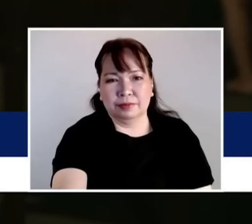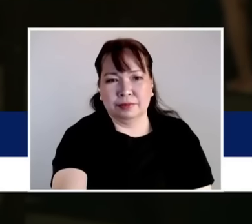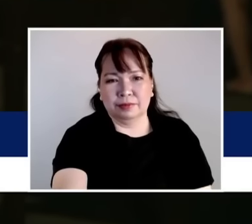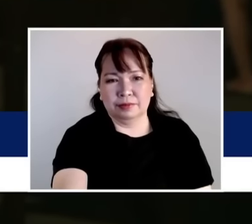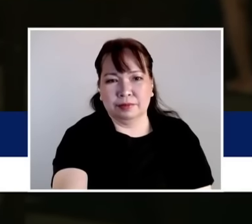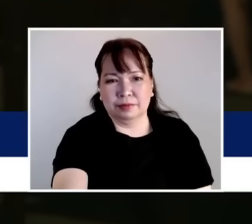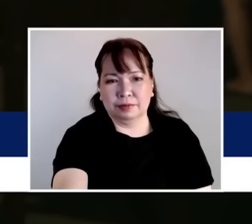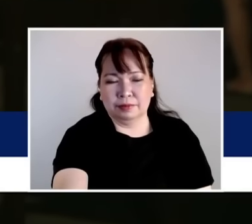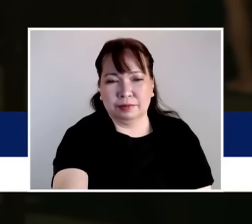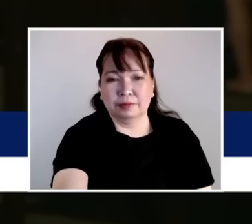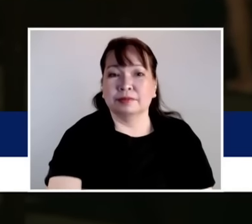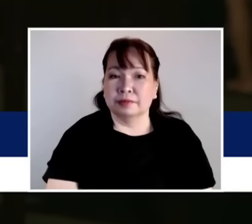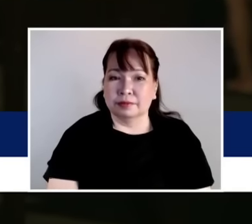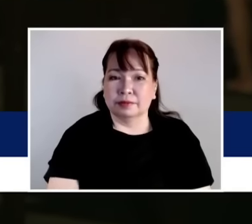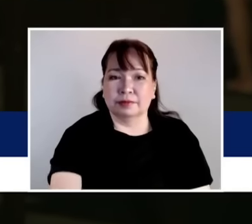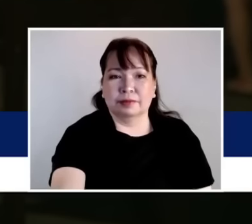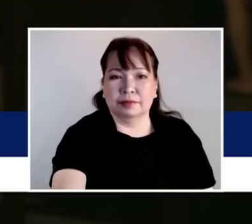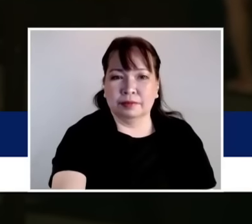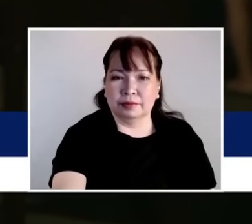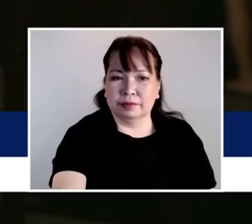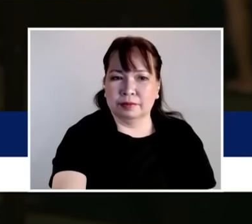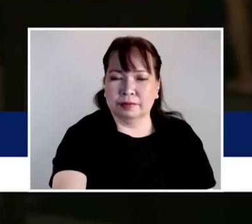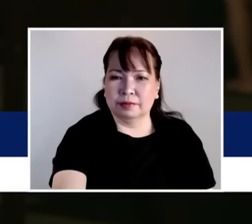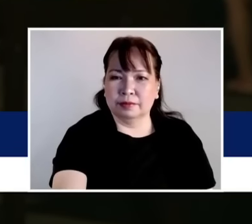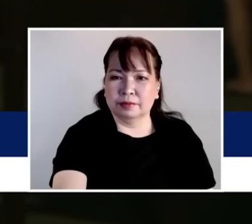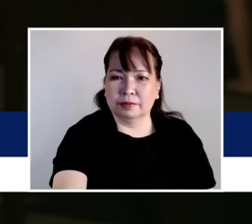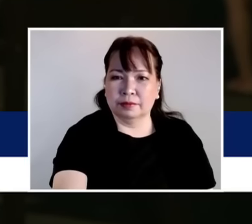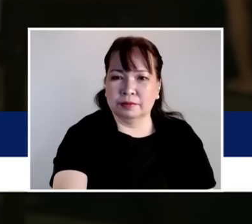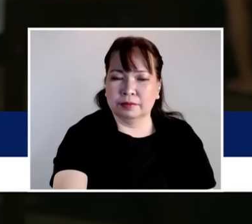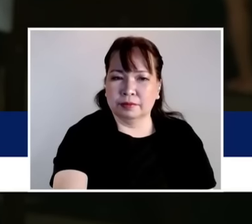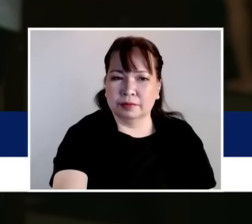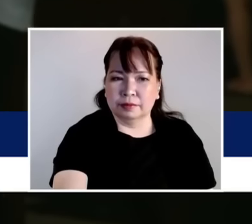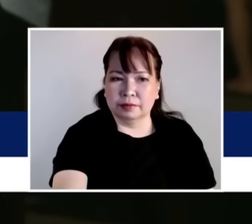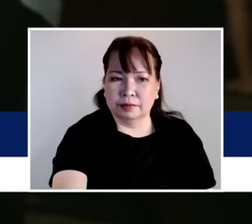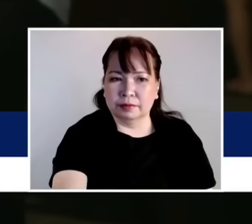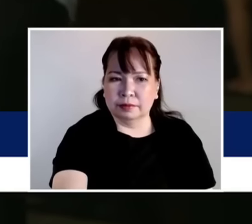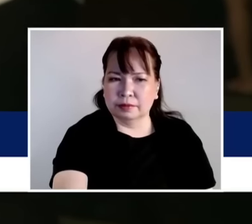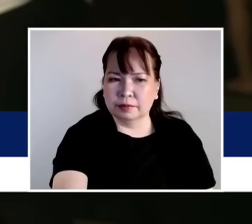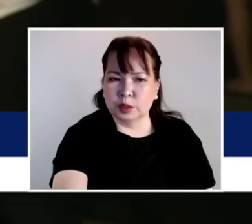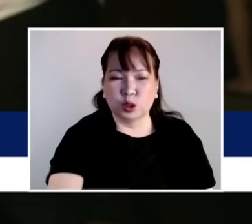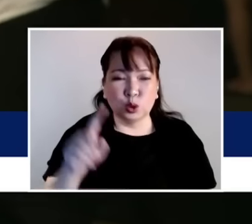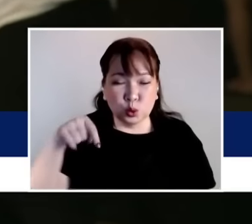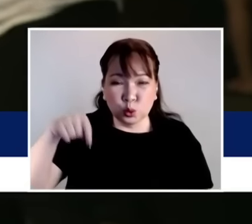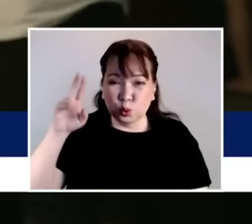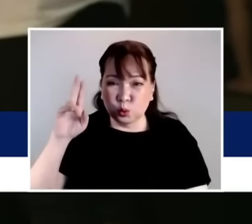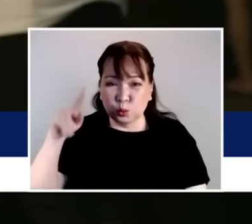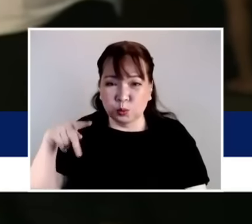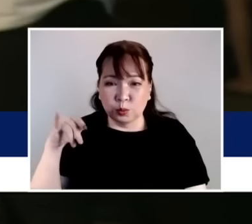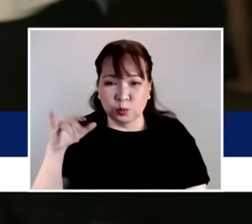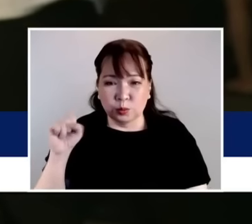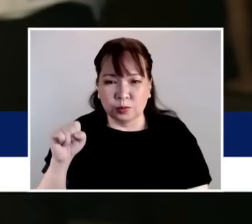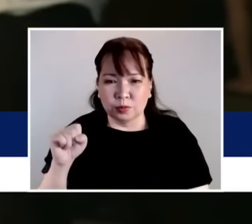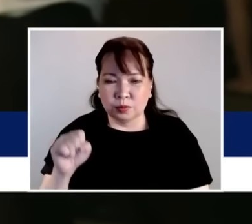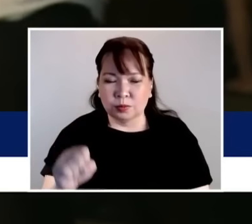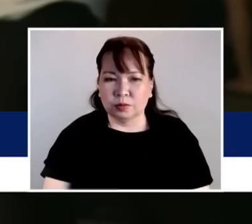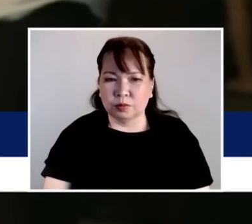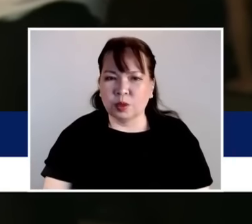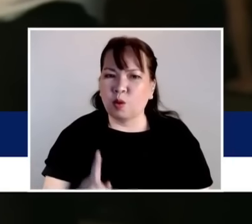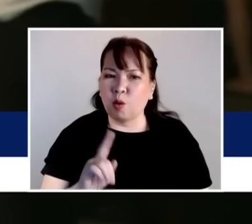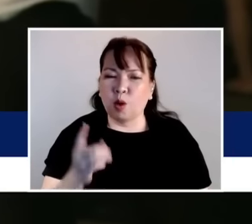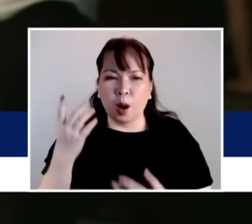Henry, ang magandang balita, yung mahabang pila kanina sa labas ng UPIS ay wala na. Yung lahat ng mga